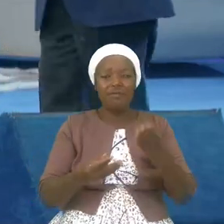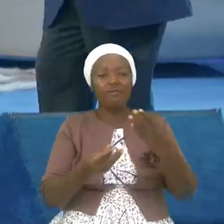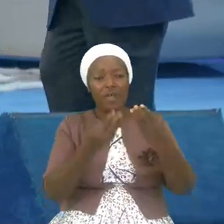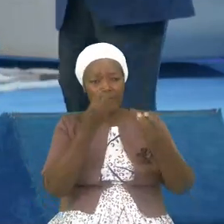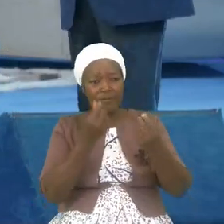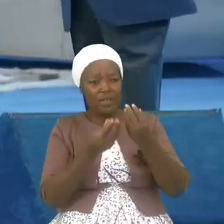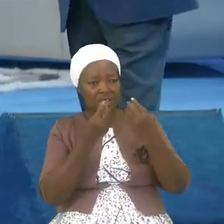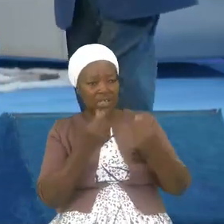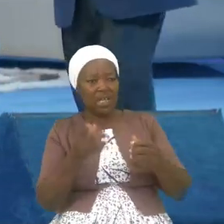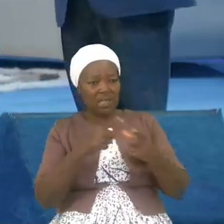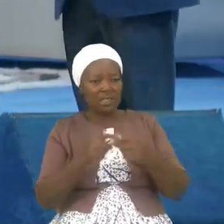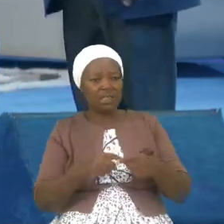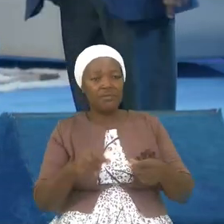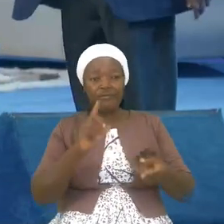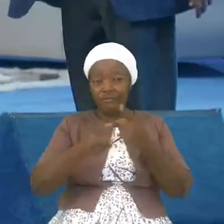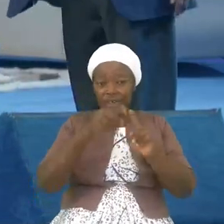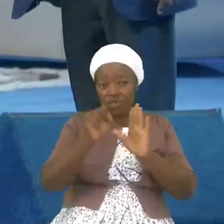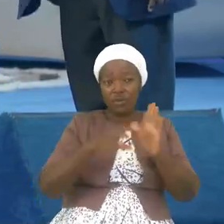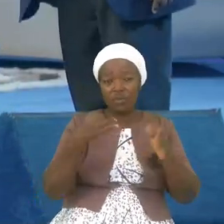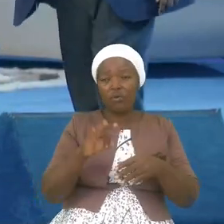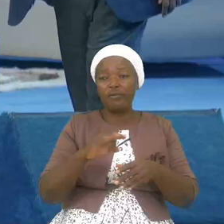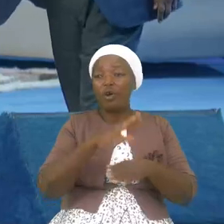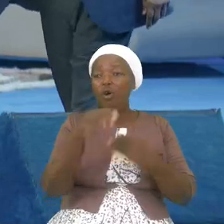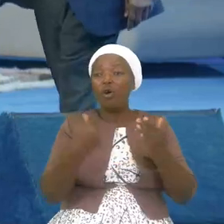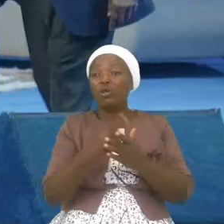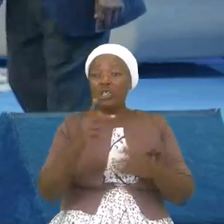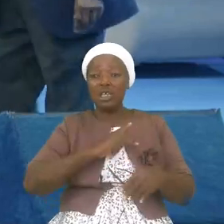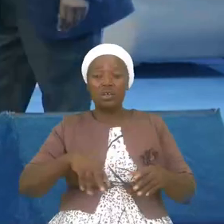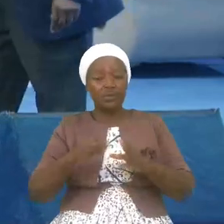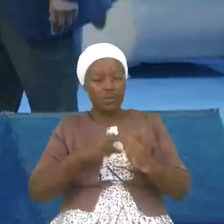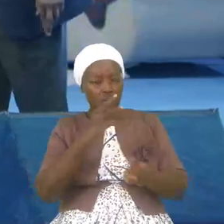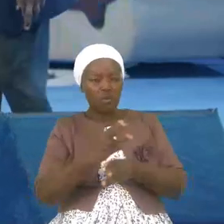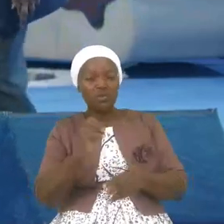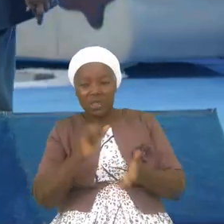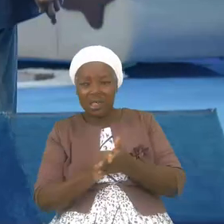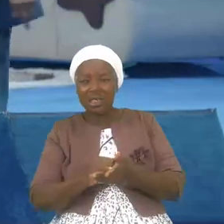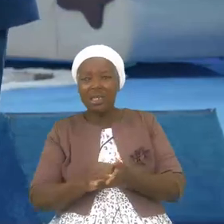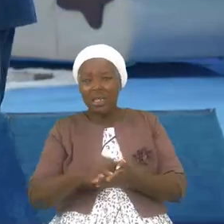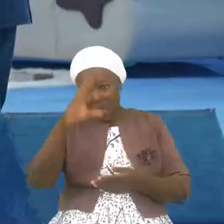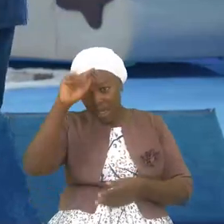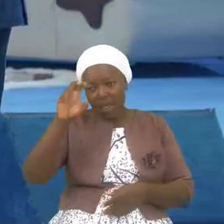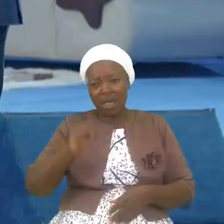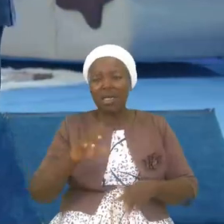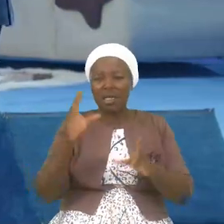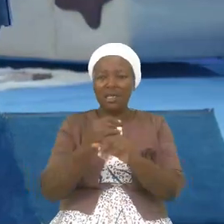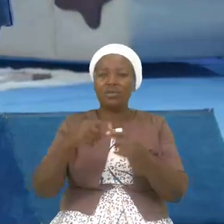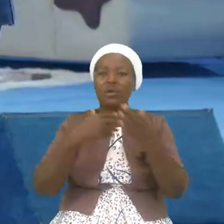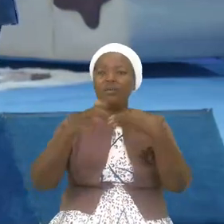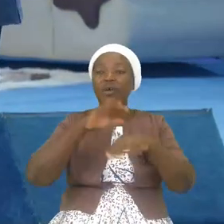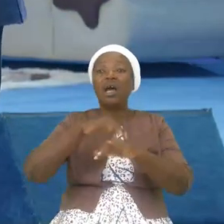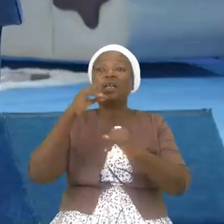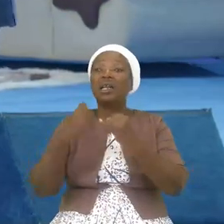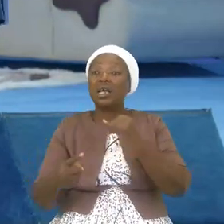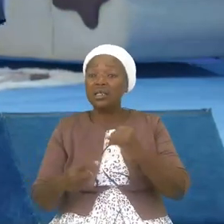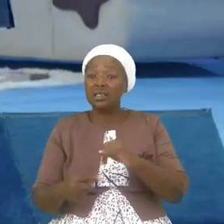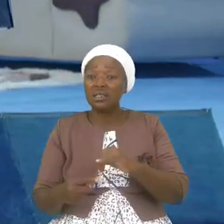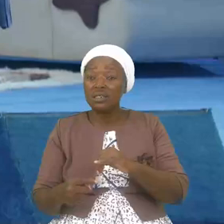séparer de la compagnie du festin de Belshazzar afin que tu puisses aller au ciel à la fin.